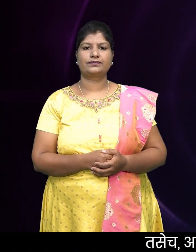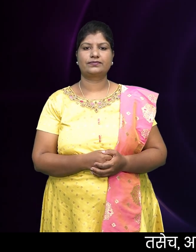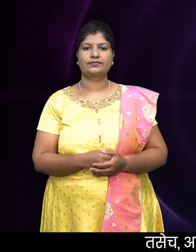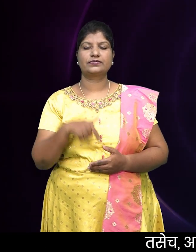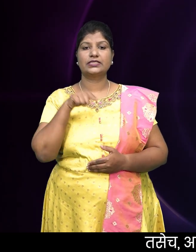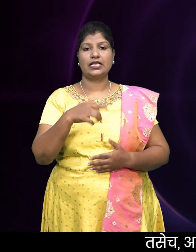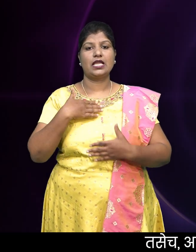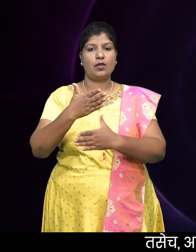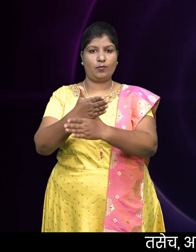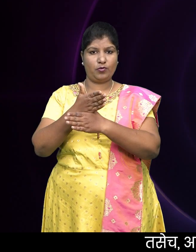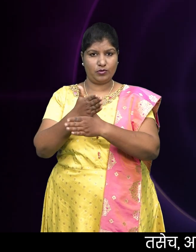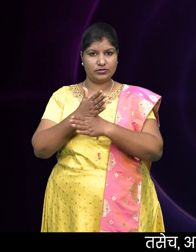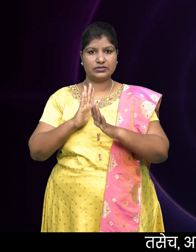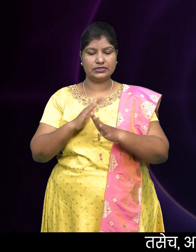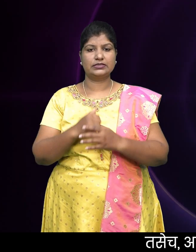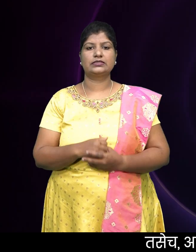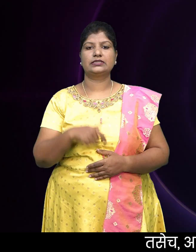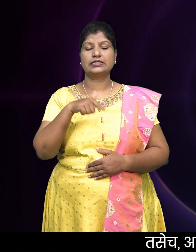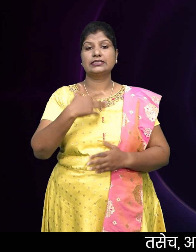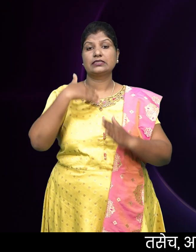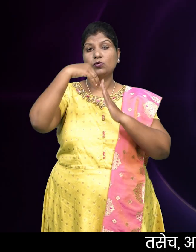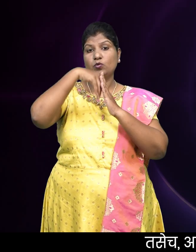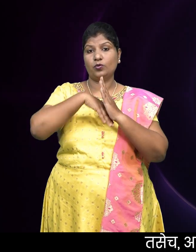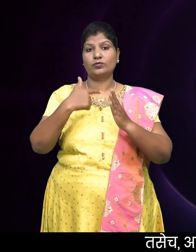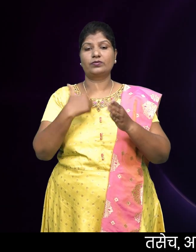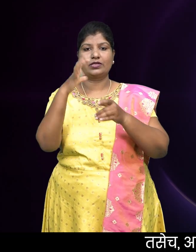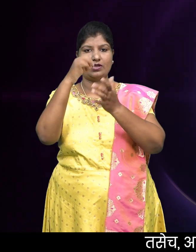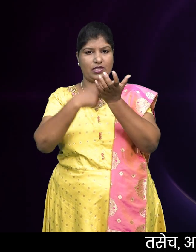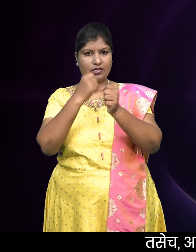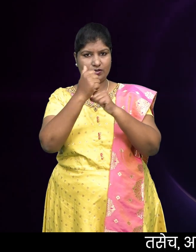तसेच आतील अवयवांचे संरक्षण करतात.